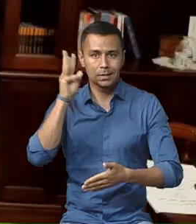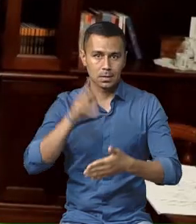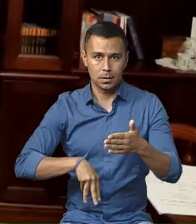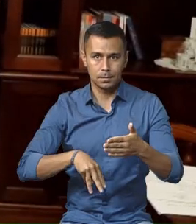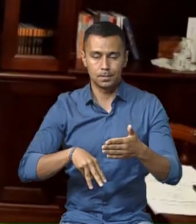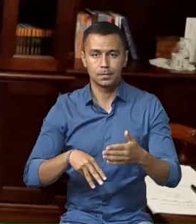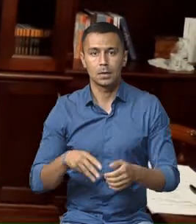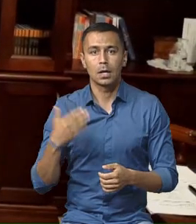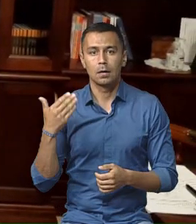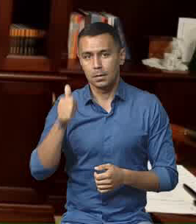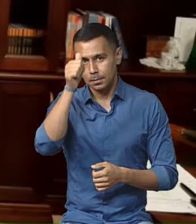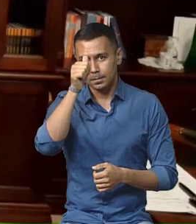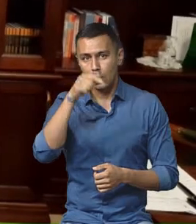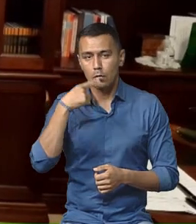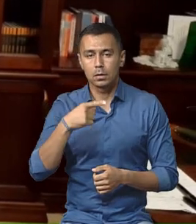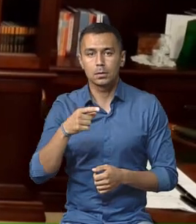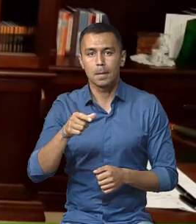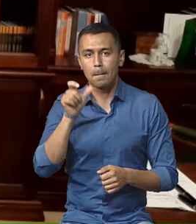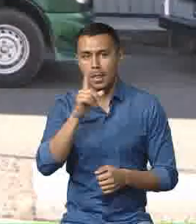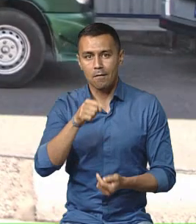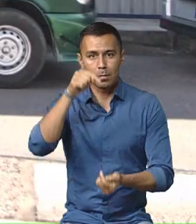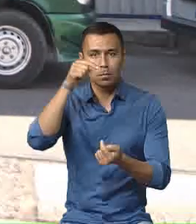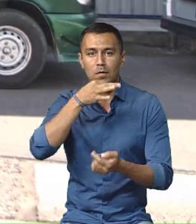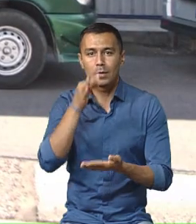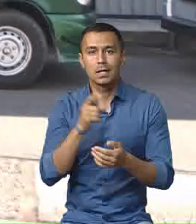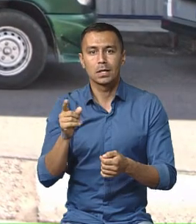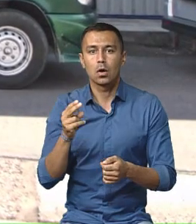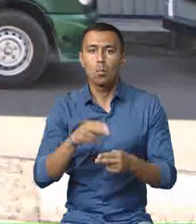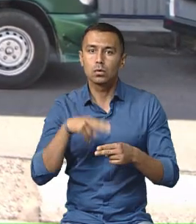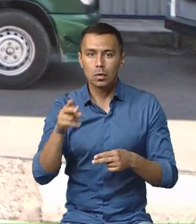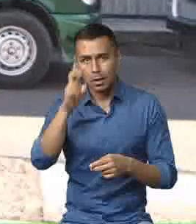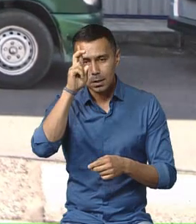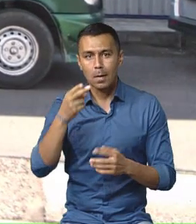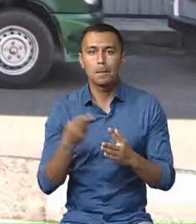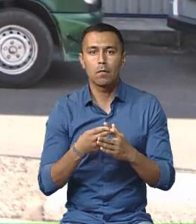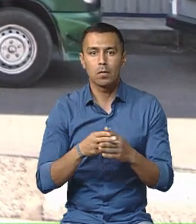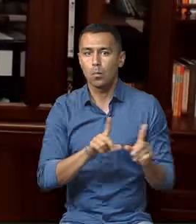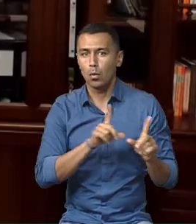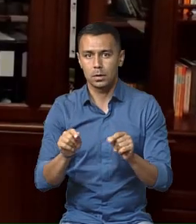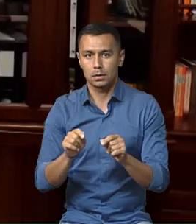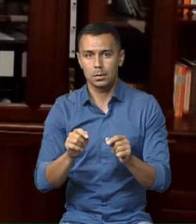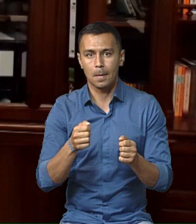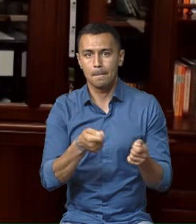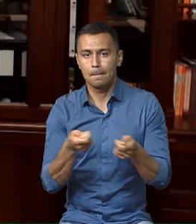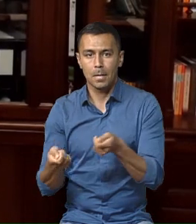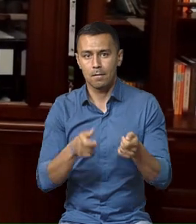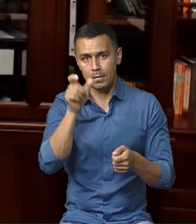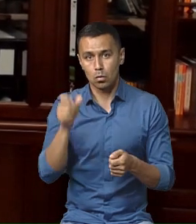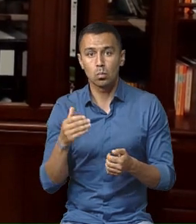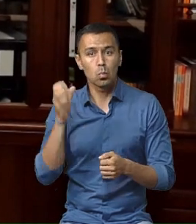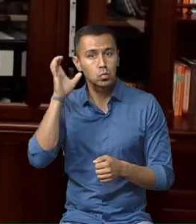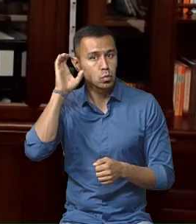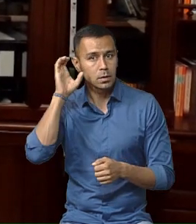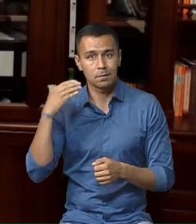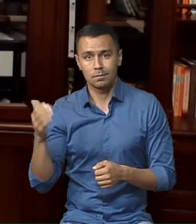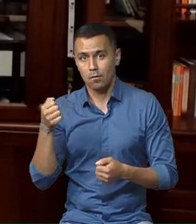шкоди. Андрій Місяць каже, пасажир не відповідає за те, чи компенсує держава пільговий проїзд перевізнику. Якщо послухати сторону водія